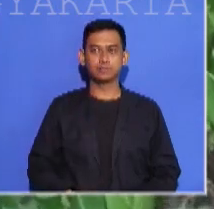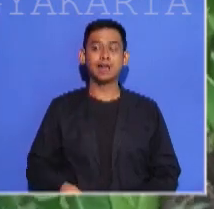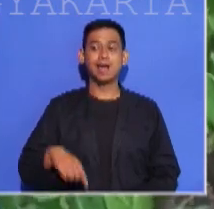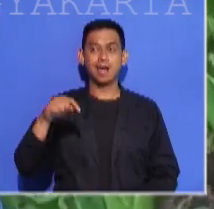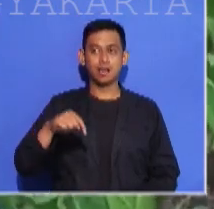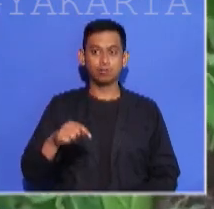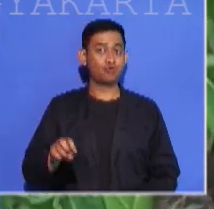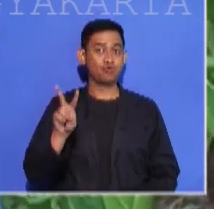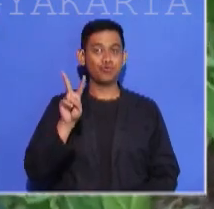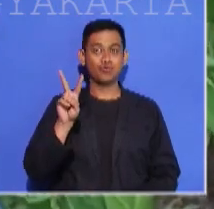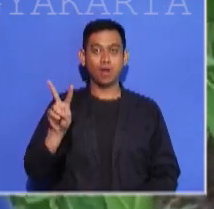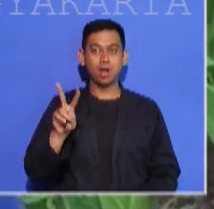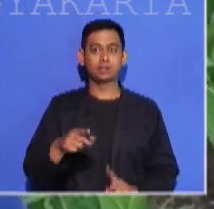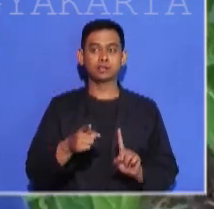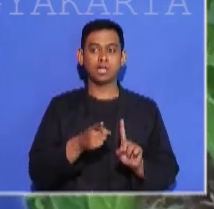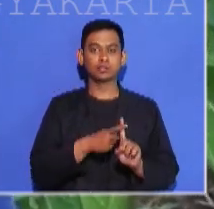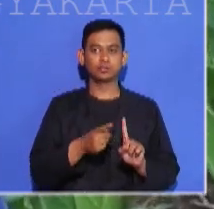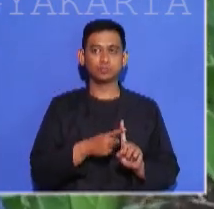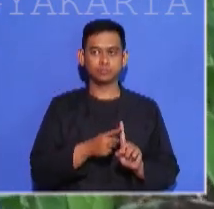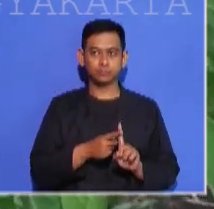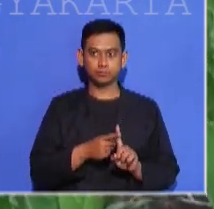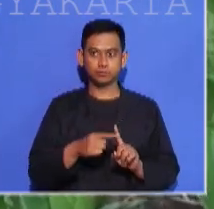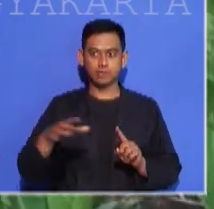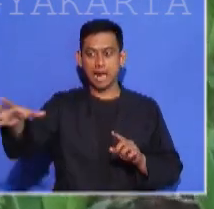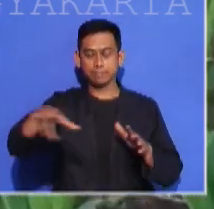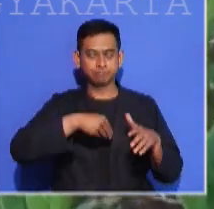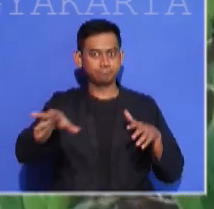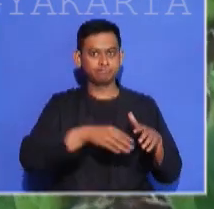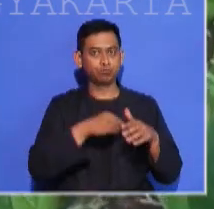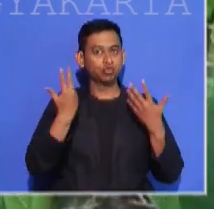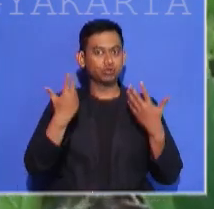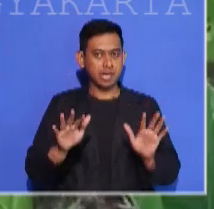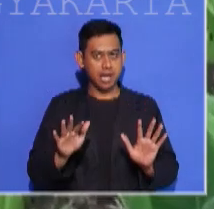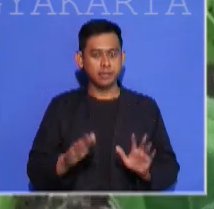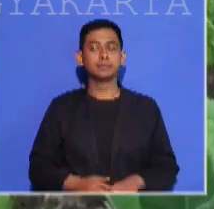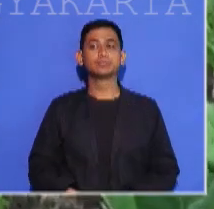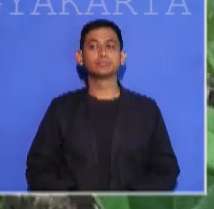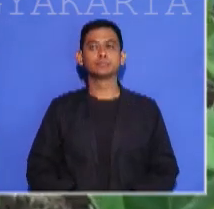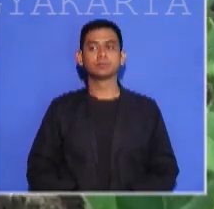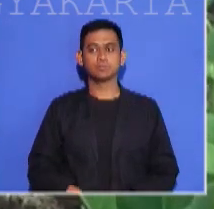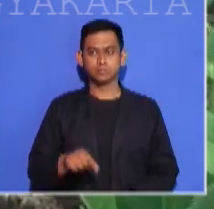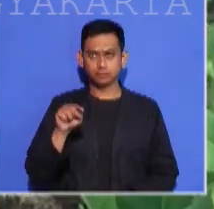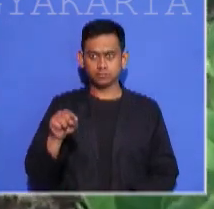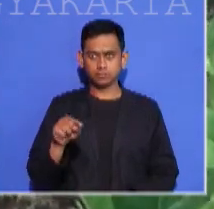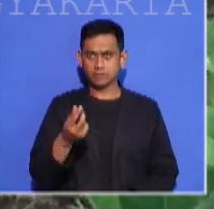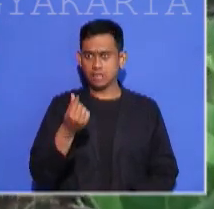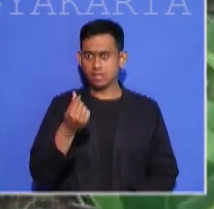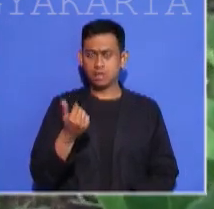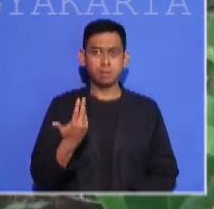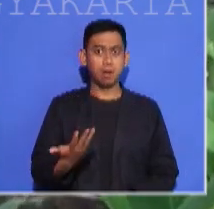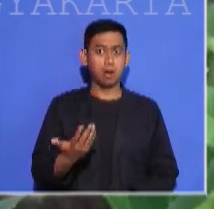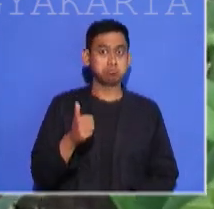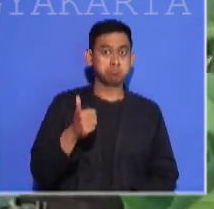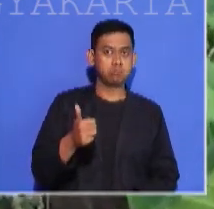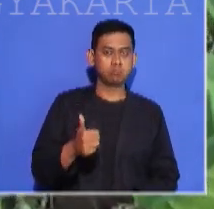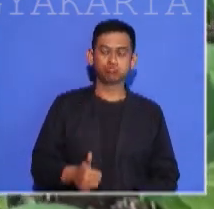yangesatu sudah habis sudah habis ini tinggal sisa-sisa ya tasih sa moten Pak reginipun Pak tasih